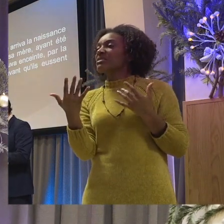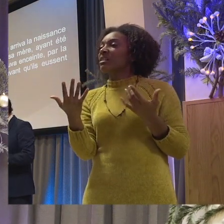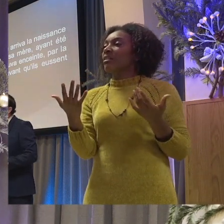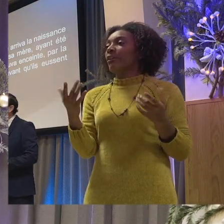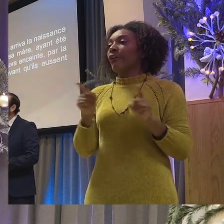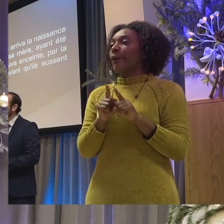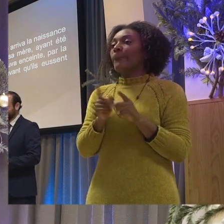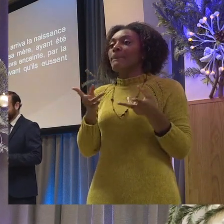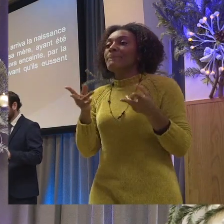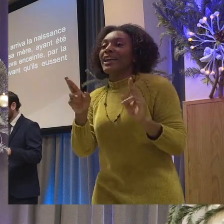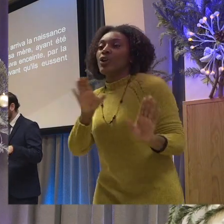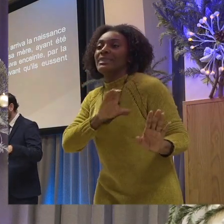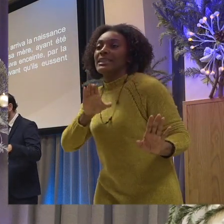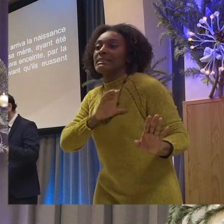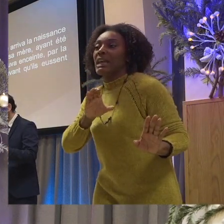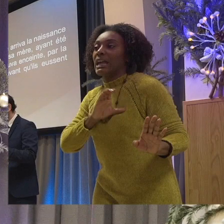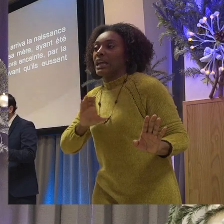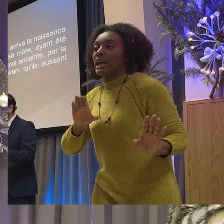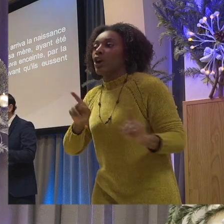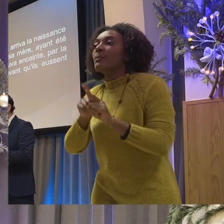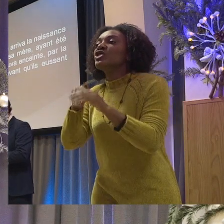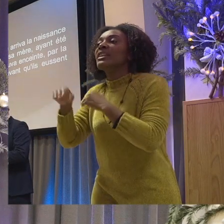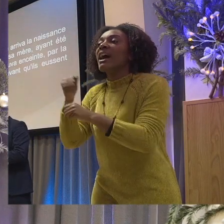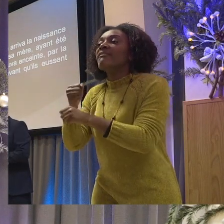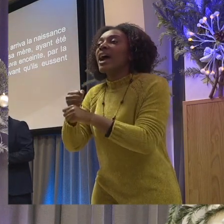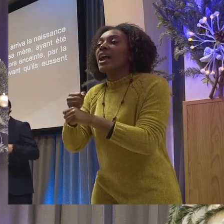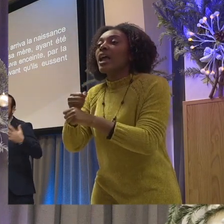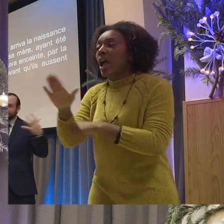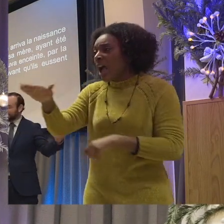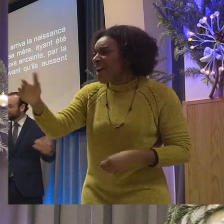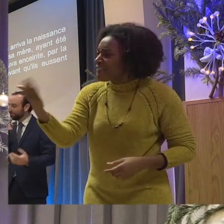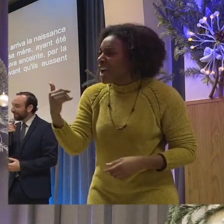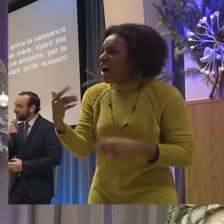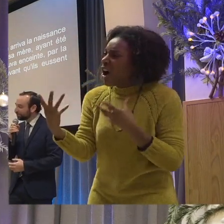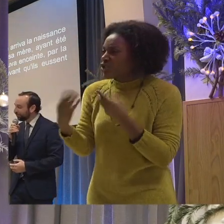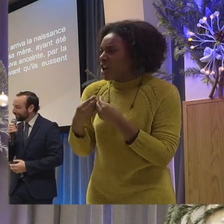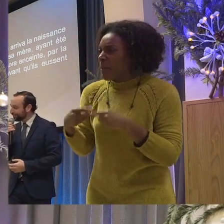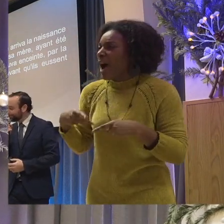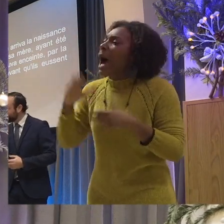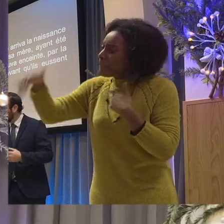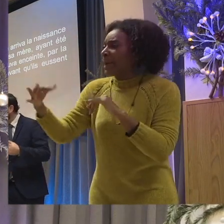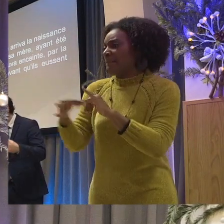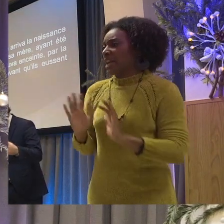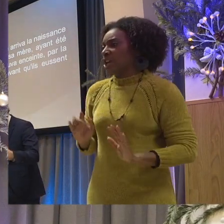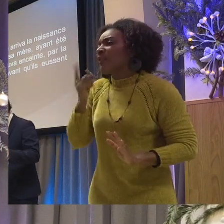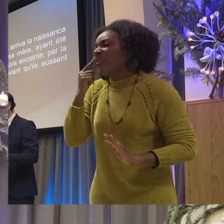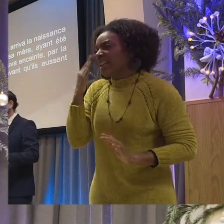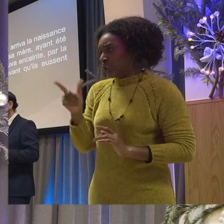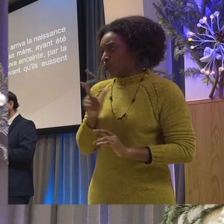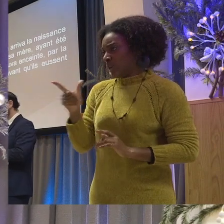mode de la période d'essai. Chérie, habitons ensemble avant de nous marier pour voir si nous sommes